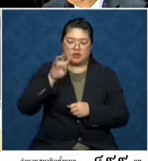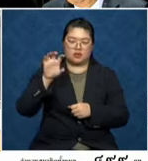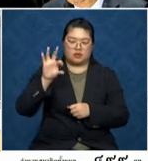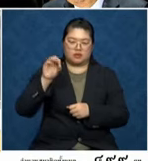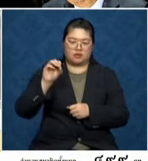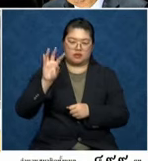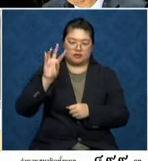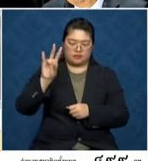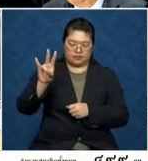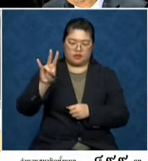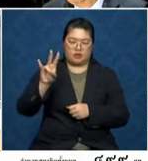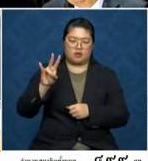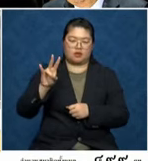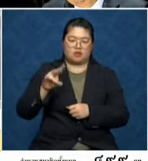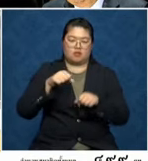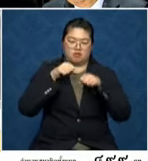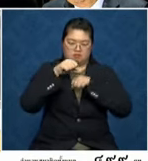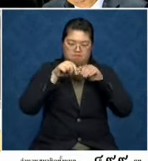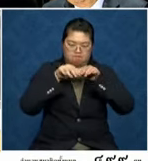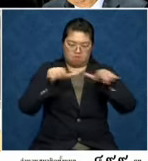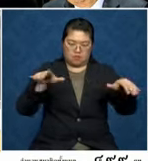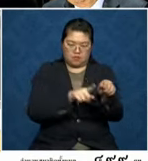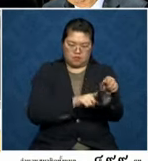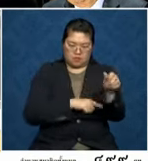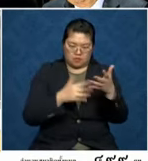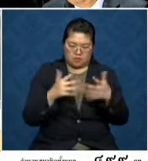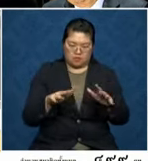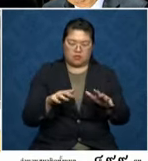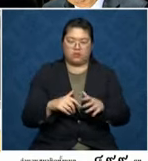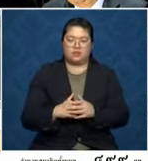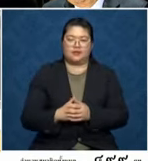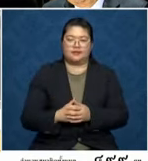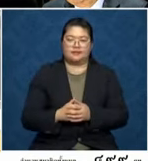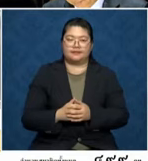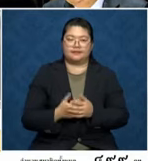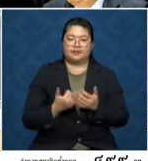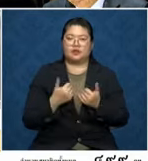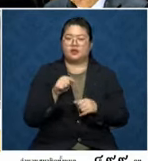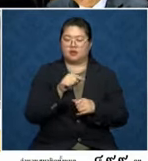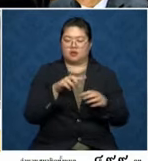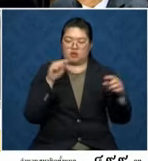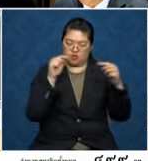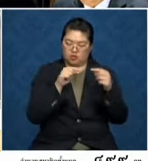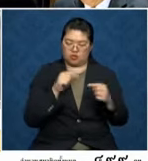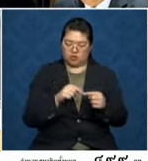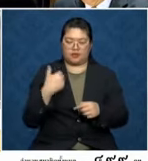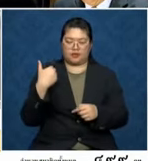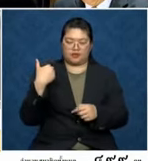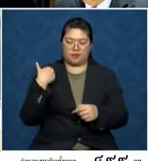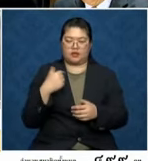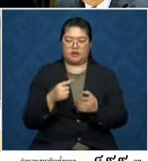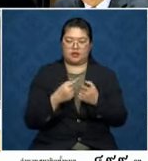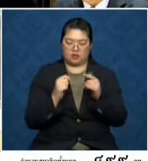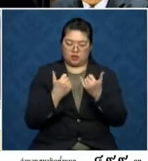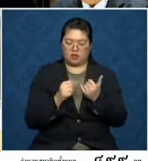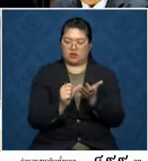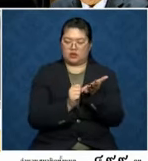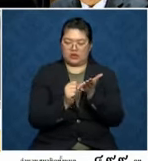2497ใช้บังคับมานานแล้วพระราชบัญญัตินี้อยู่ในความเหมาะสมหลายประการสมควรปรับปรุง